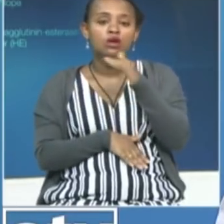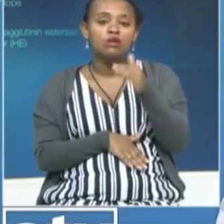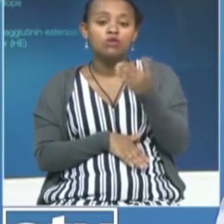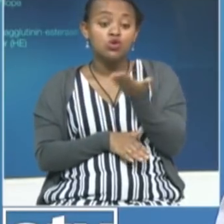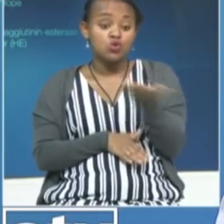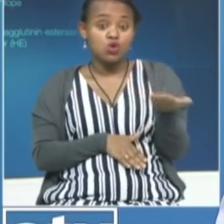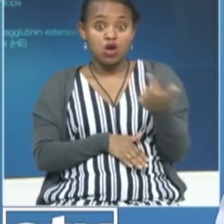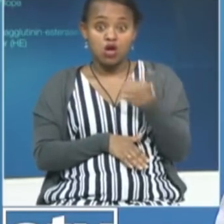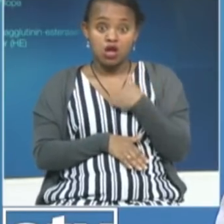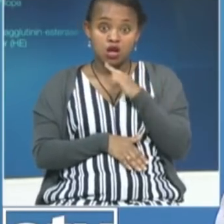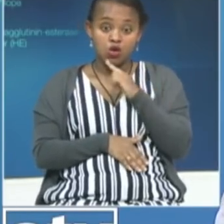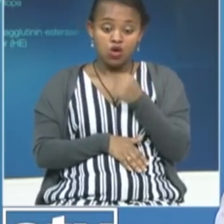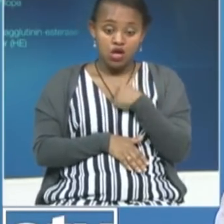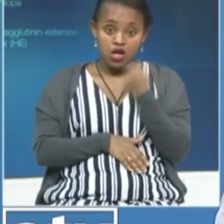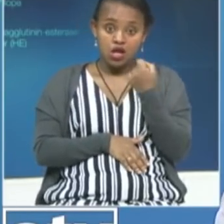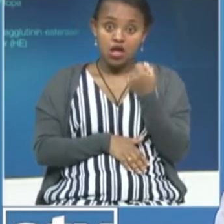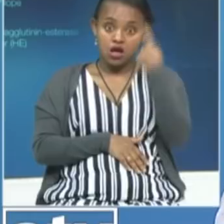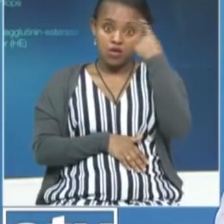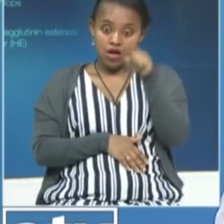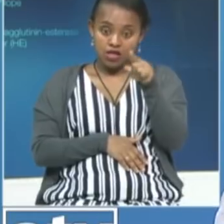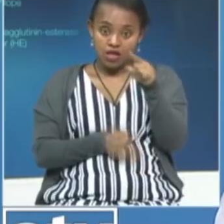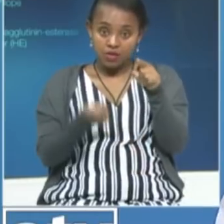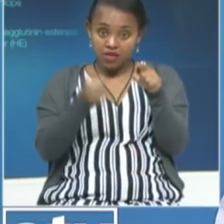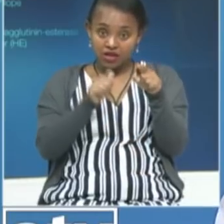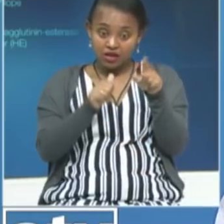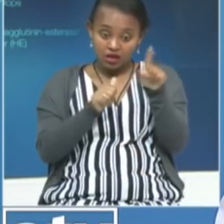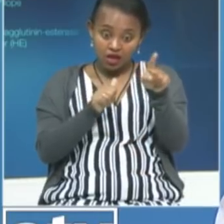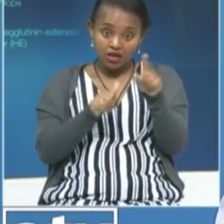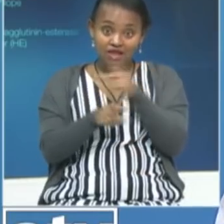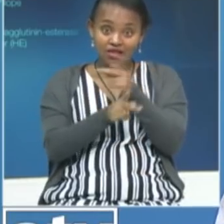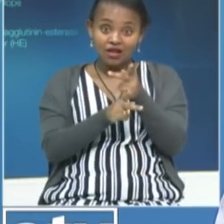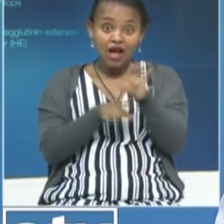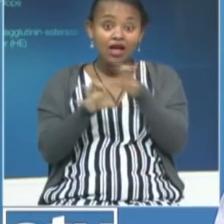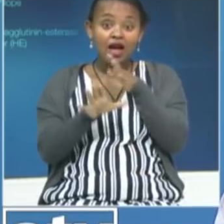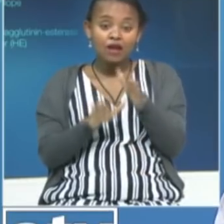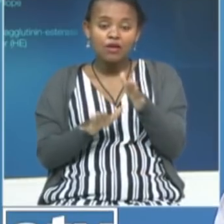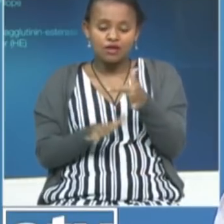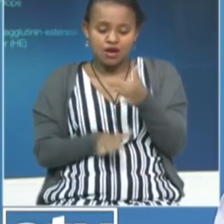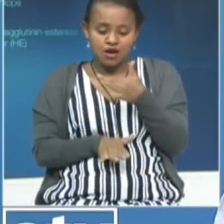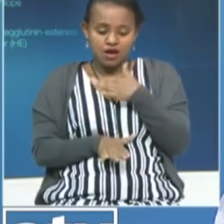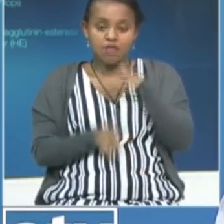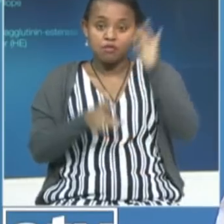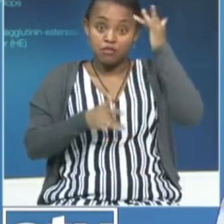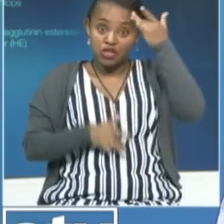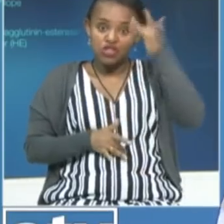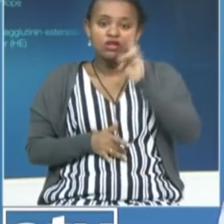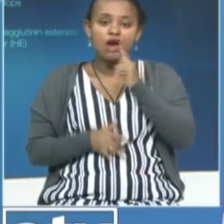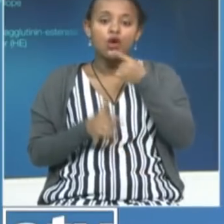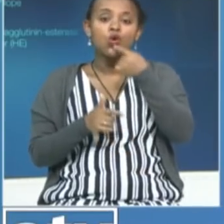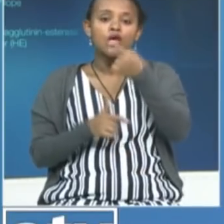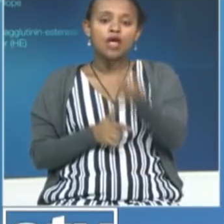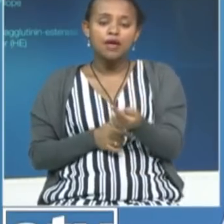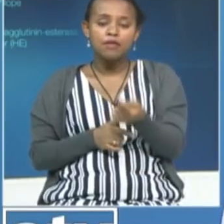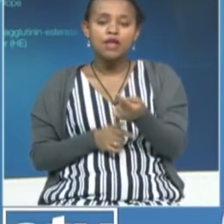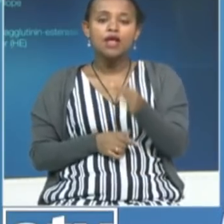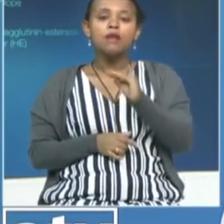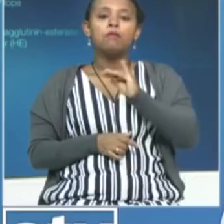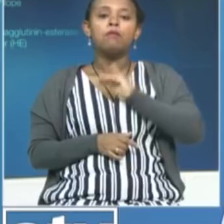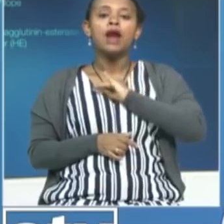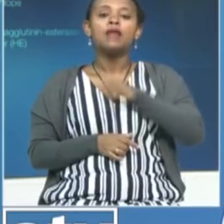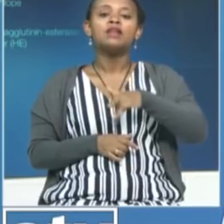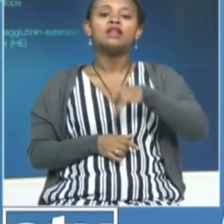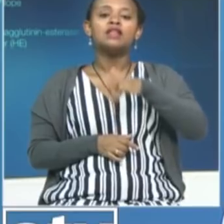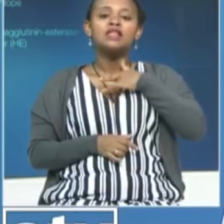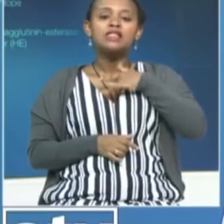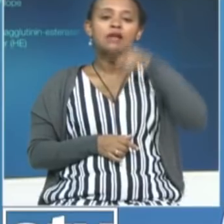የኔ ነው፣ እኔን ያገባኛል፣ ያንተ መጠጣት ያንተ ጥንቃቄ ያለማድረግ ለእኔም በሽታ ነው የሚል ባለቤትነት